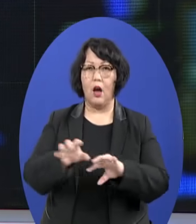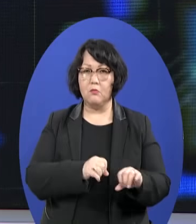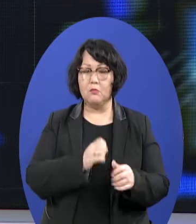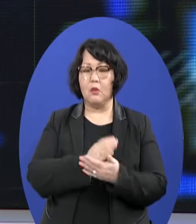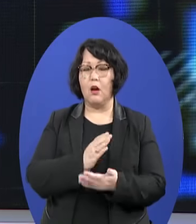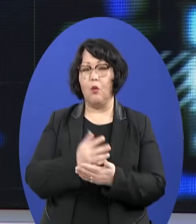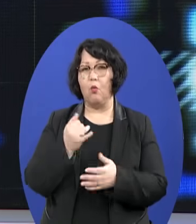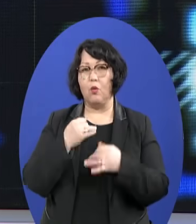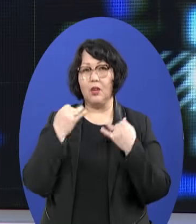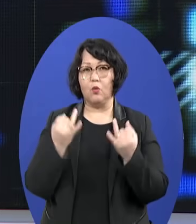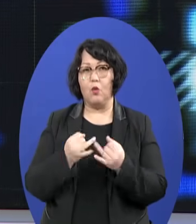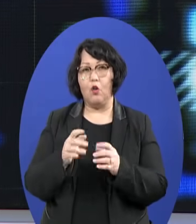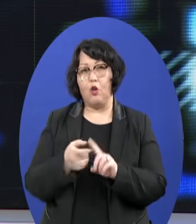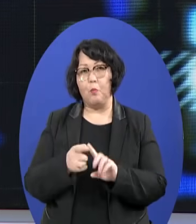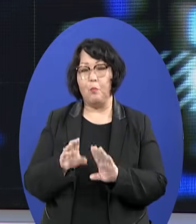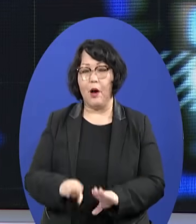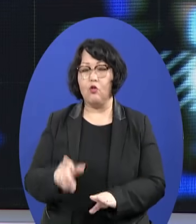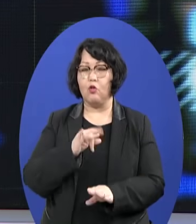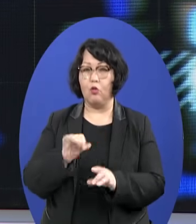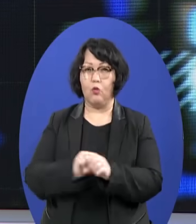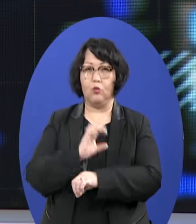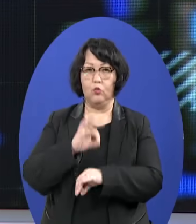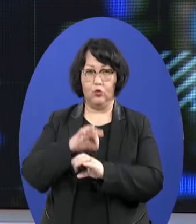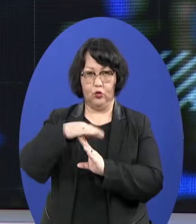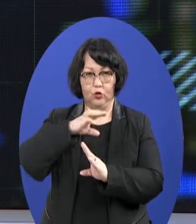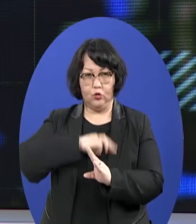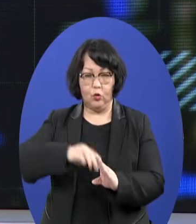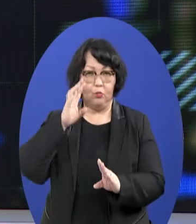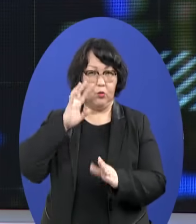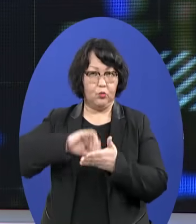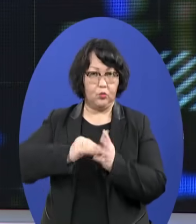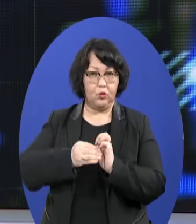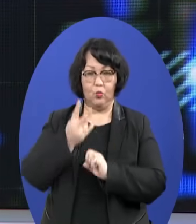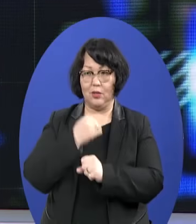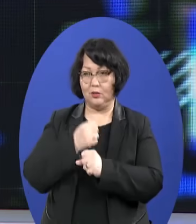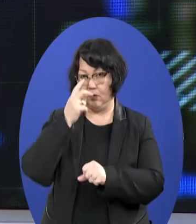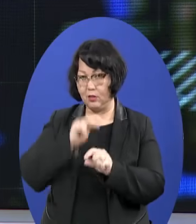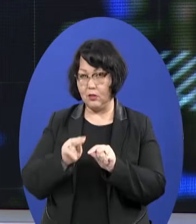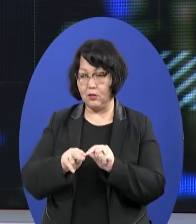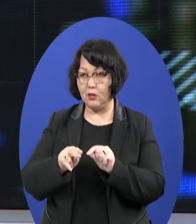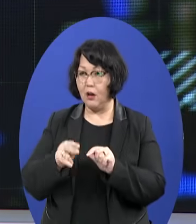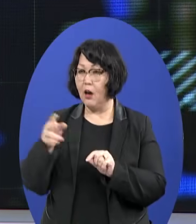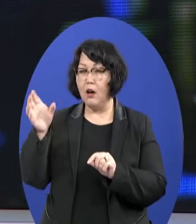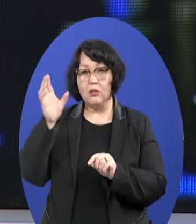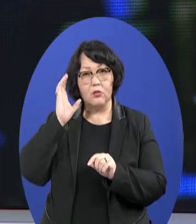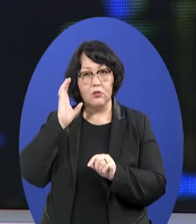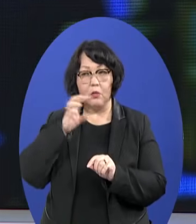холбогдох байнгаараа цар тахлын эсрэг авч хэрэгжүүлж байгаа бодлогын хэрэгжилтэд хяналт тавьж мэдээлэл сонслоо.